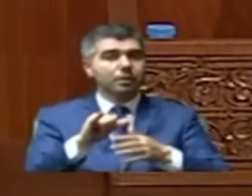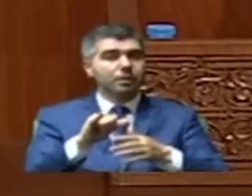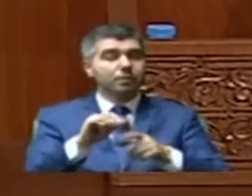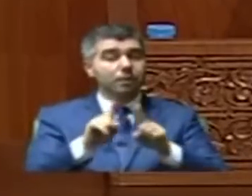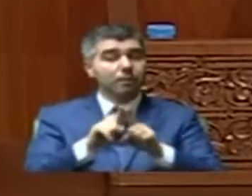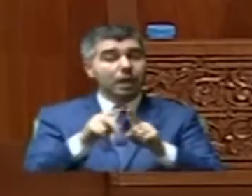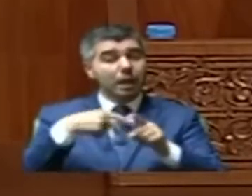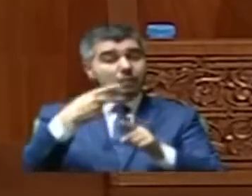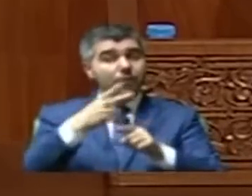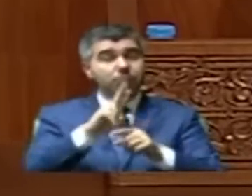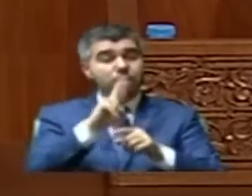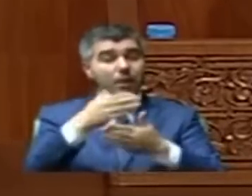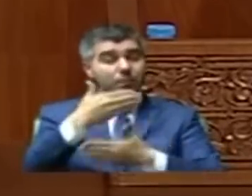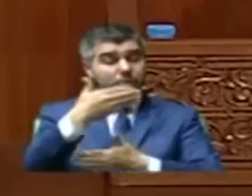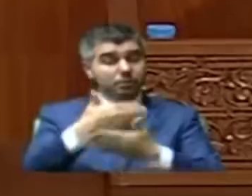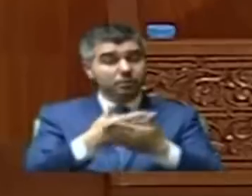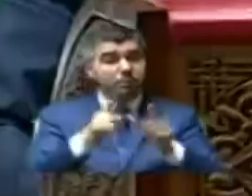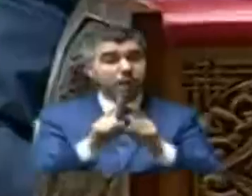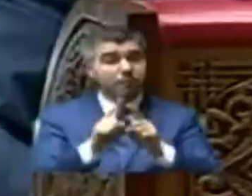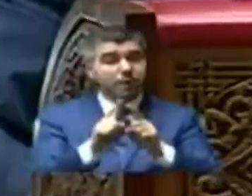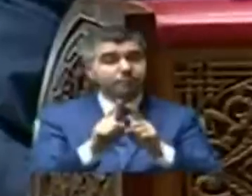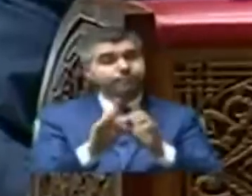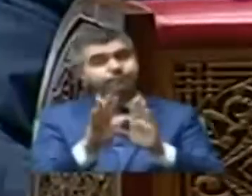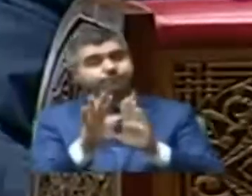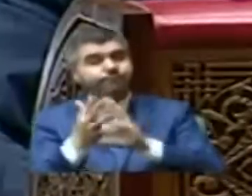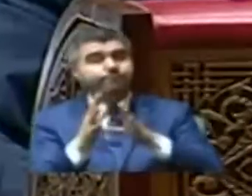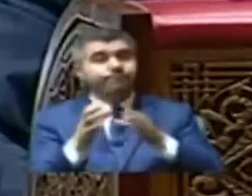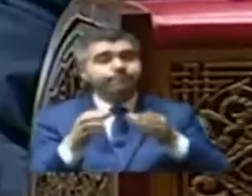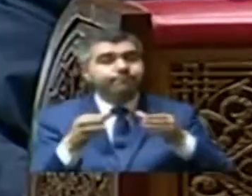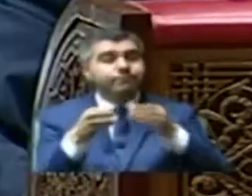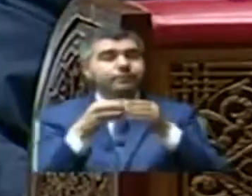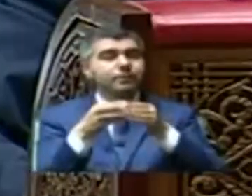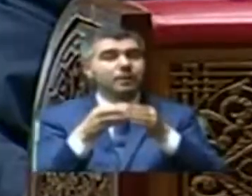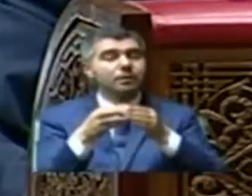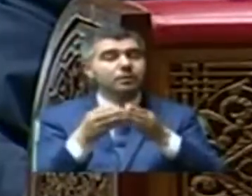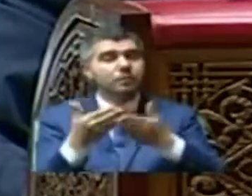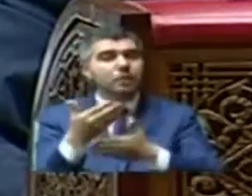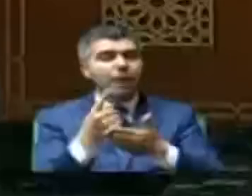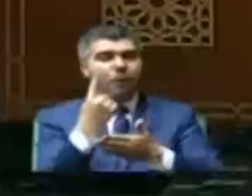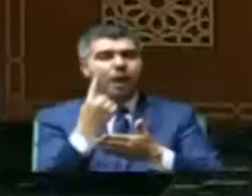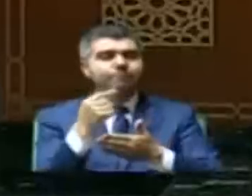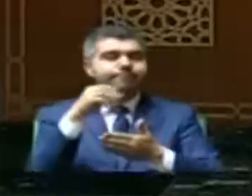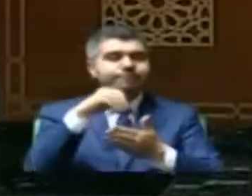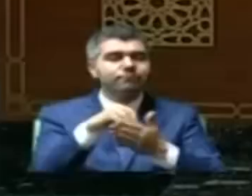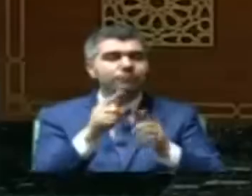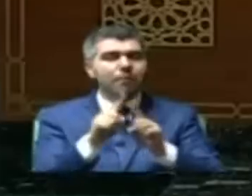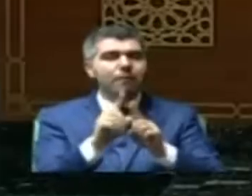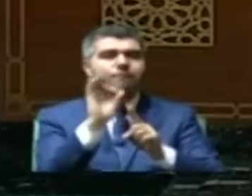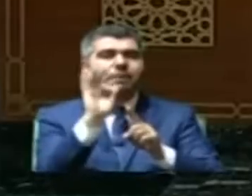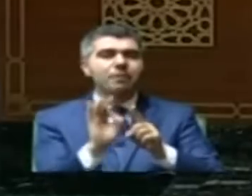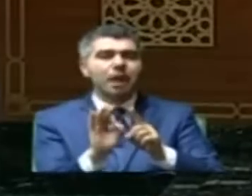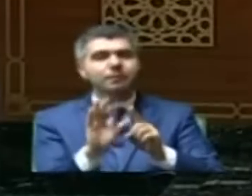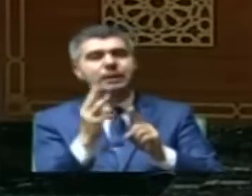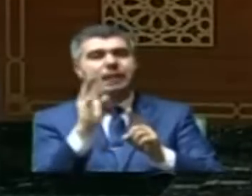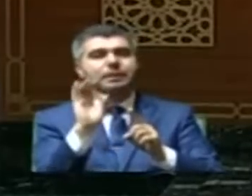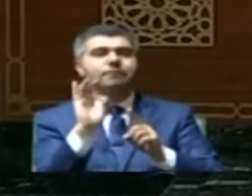كيدوي على الضعف هناك ضعف التقا والا فجزء من الالقائيه موجود لمات استراتيجيه